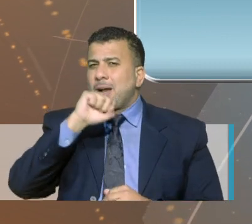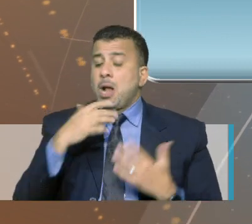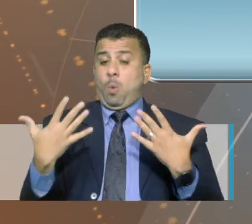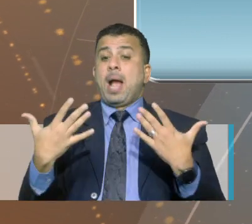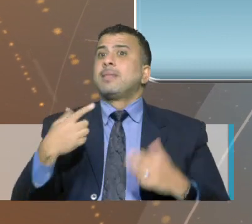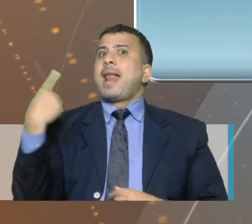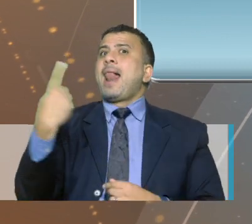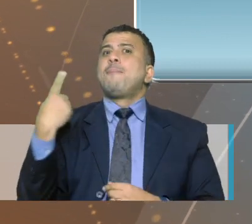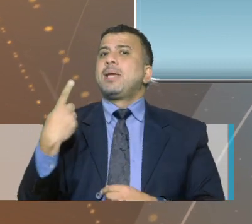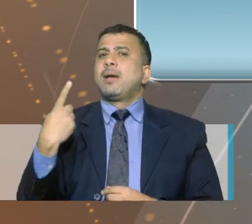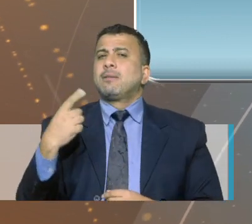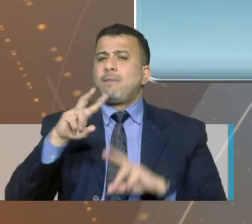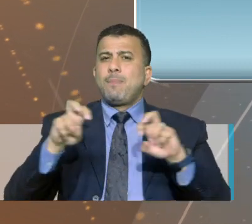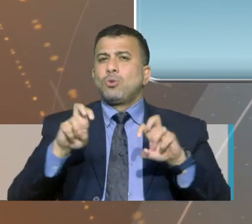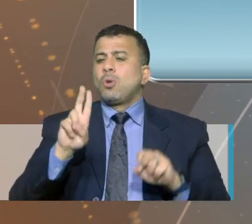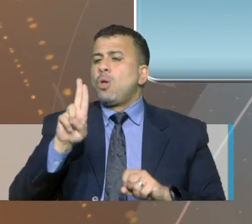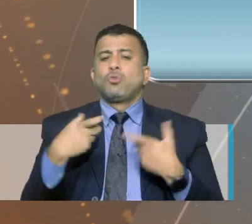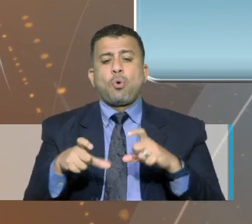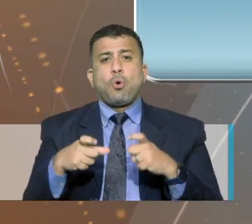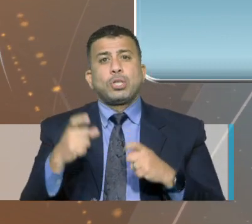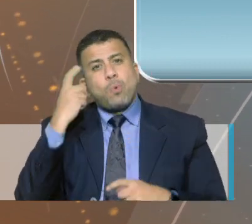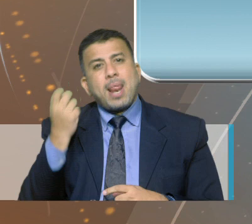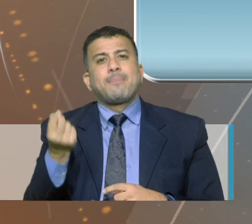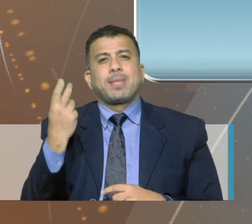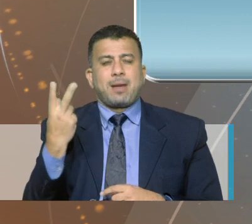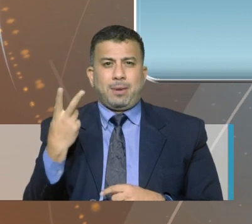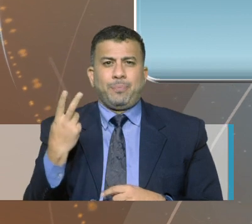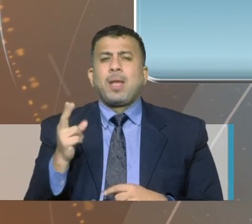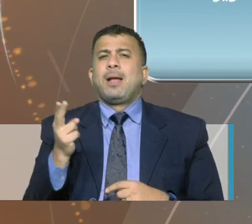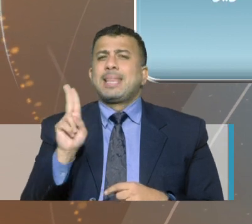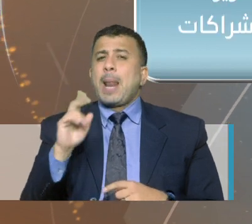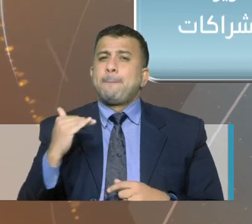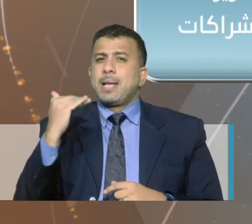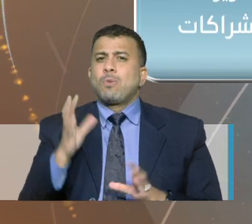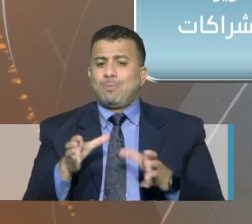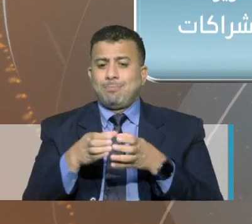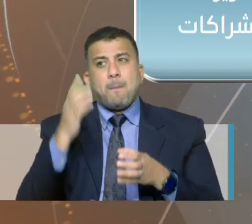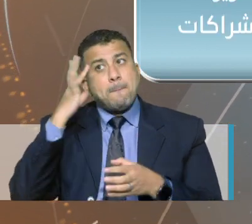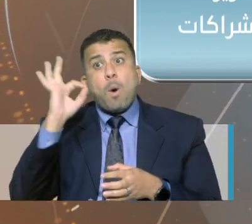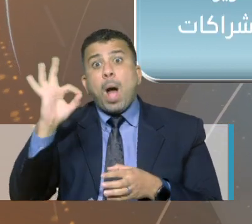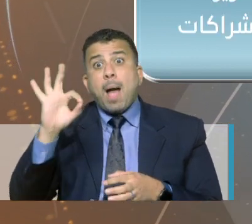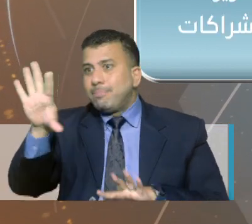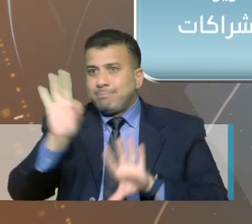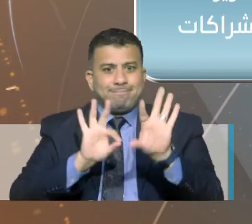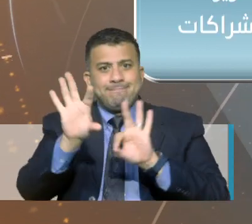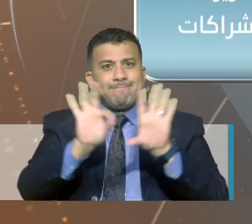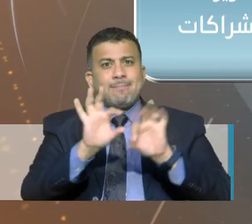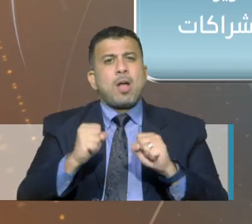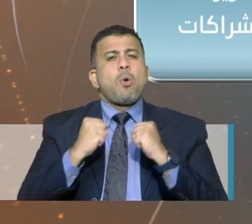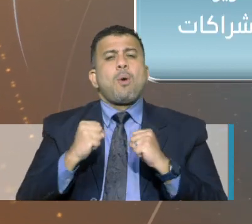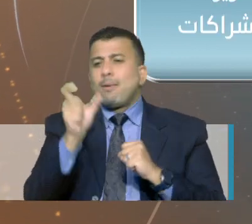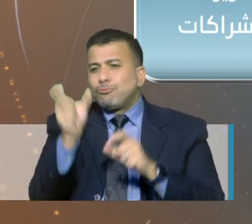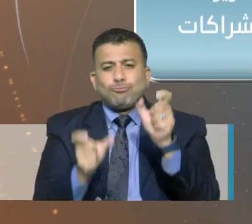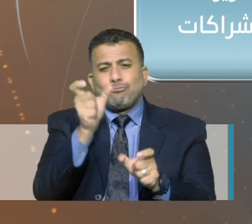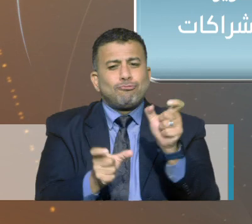الاماره كوجهه عالميه في مجالات البحوث والتكنولوجيا تنميه واحتضان المواهب والقوى